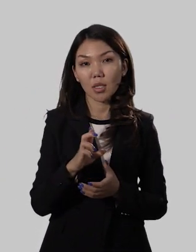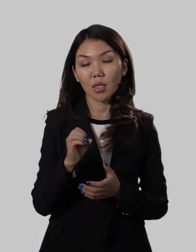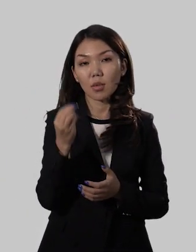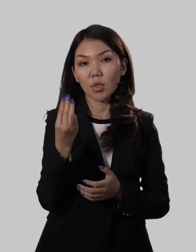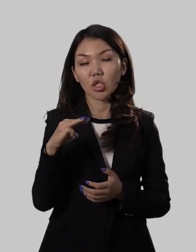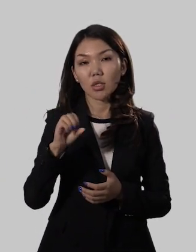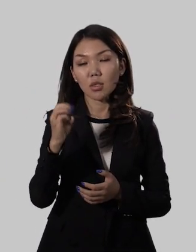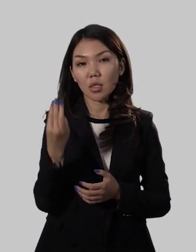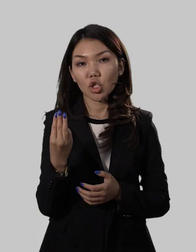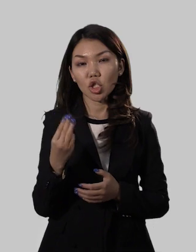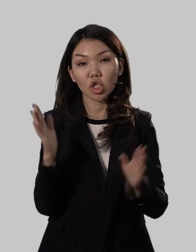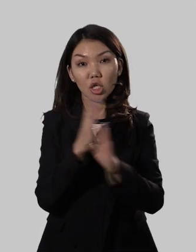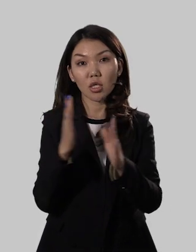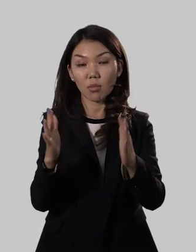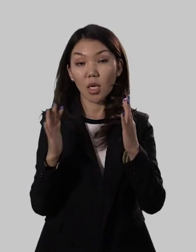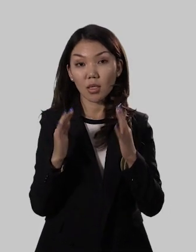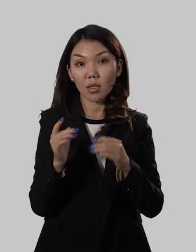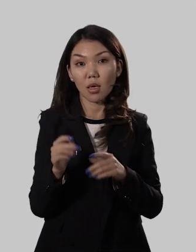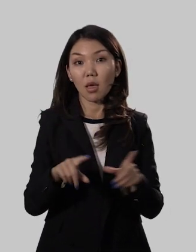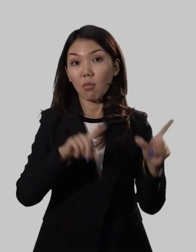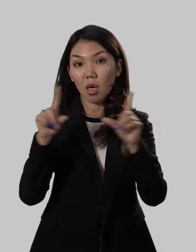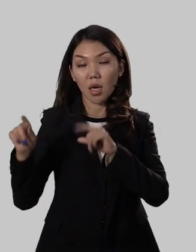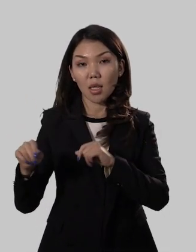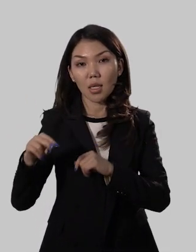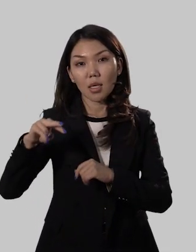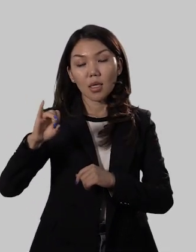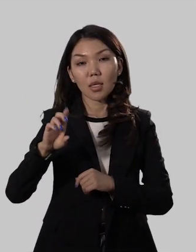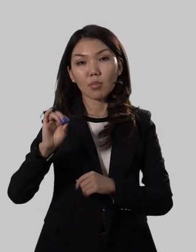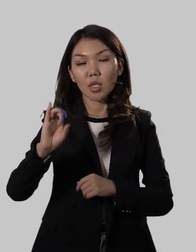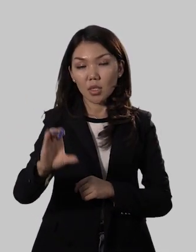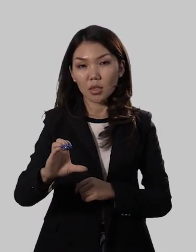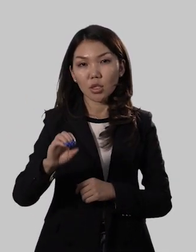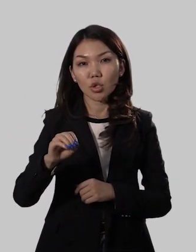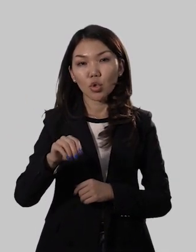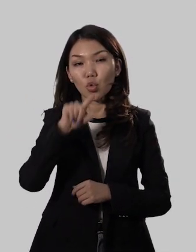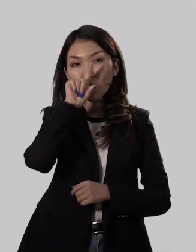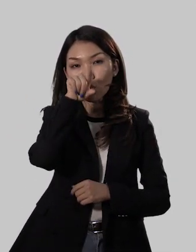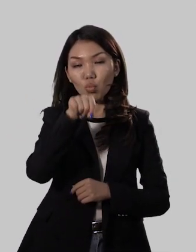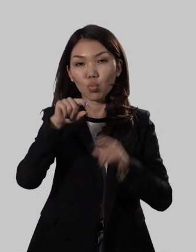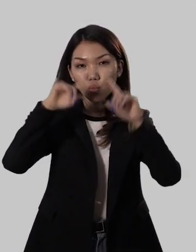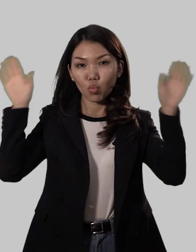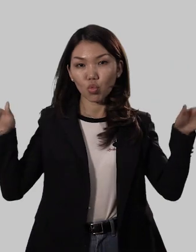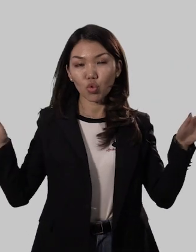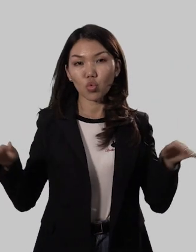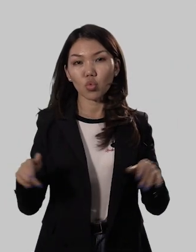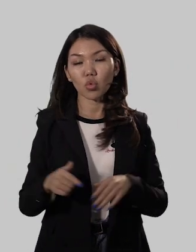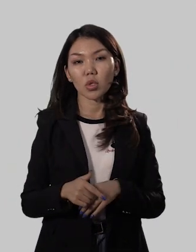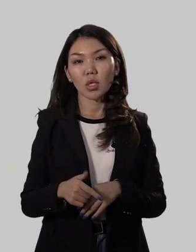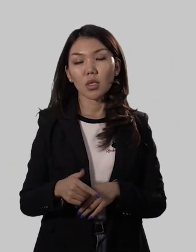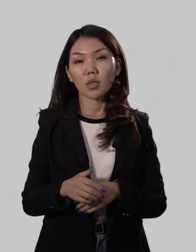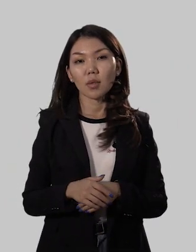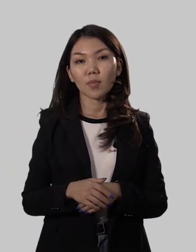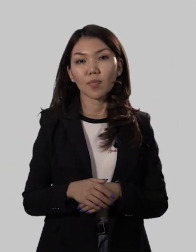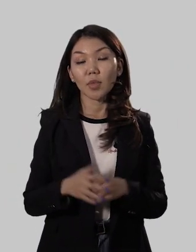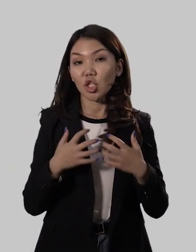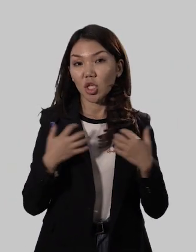Бешташ жаратылыш паркына баралы. Анда Илбирс, Бүркүт, Евразия сүлөсүнү, Гималай